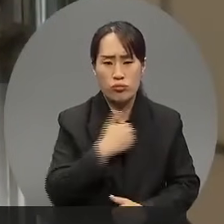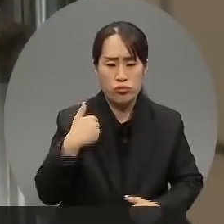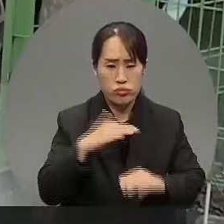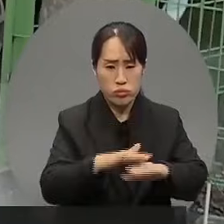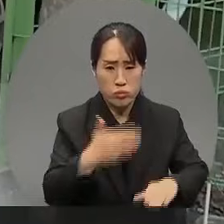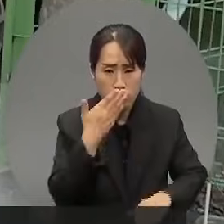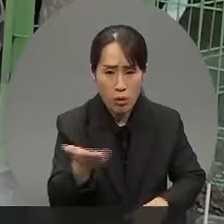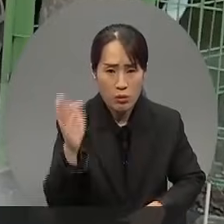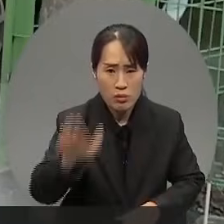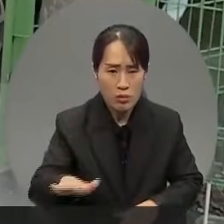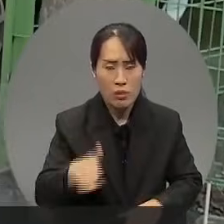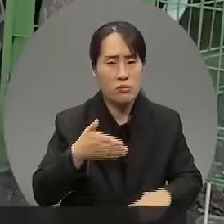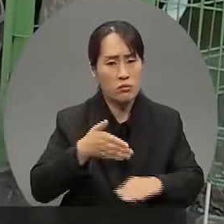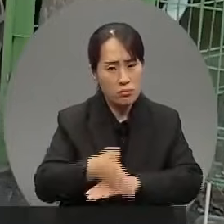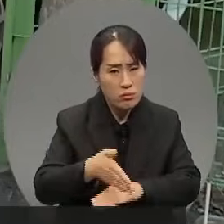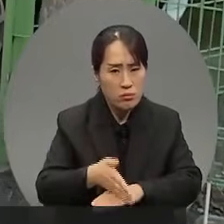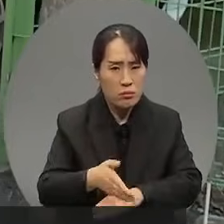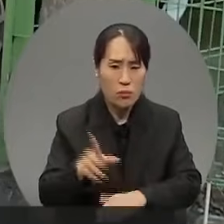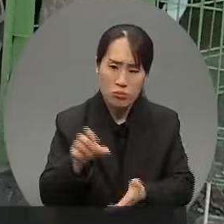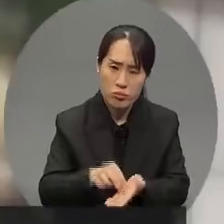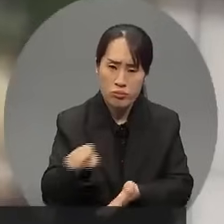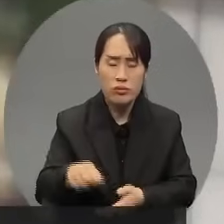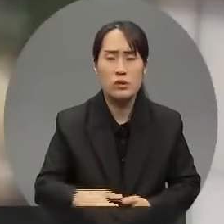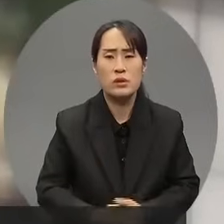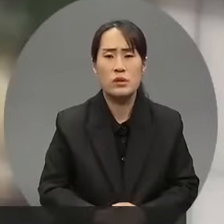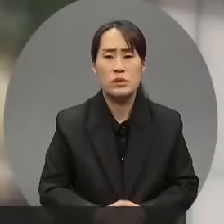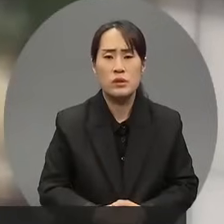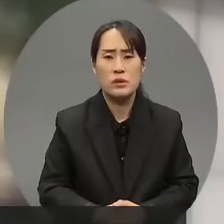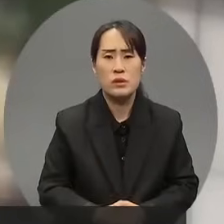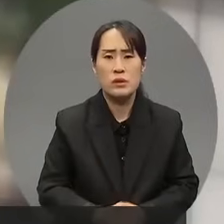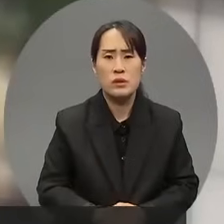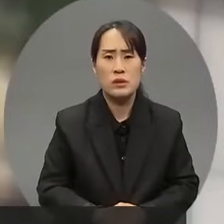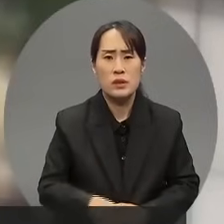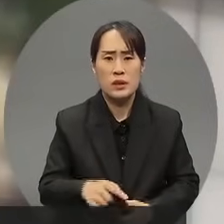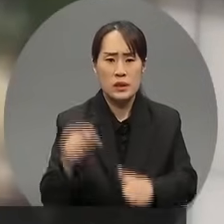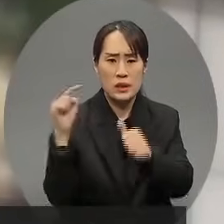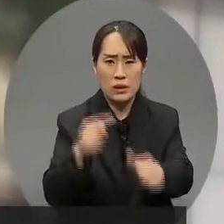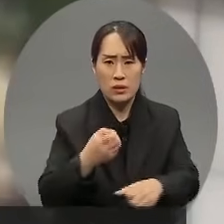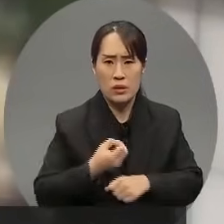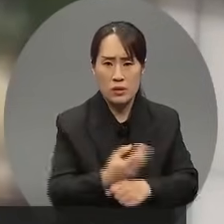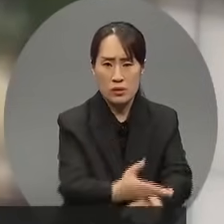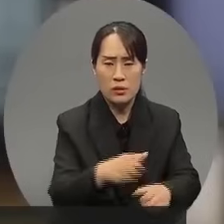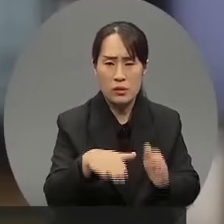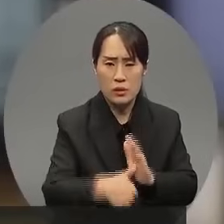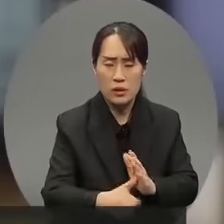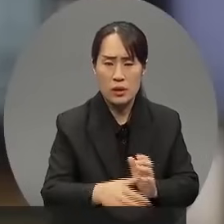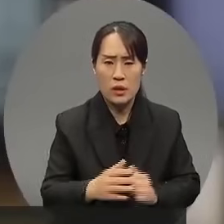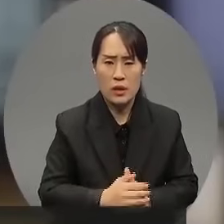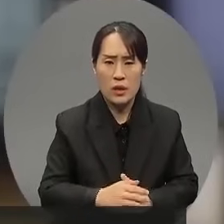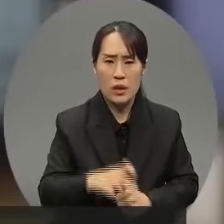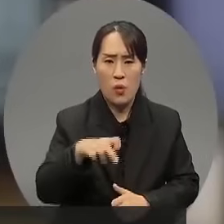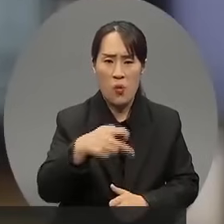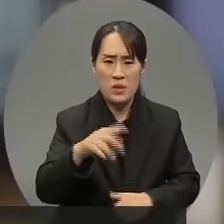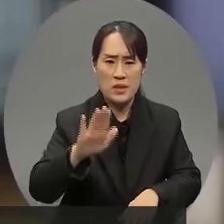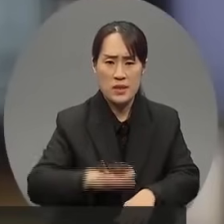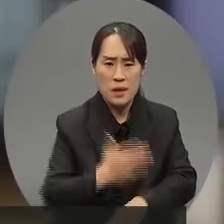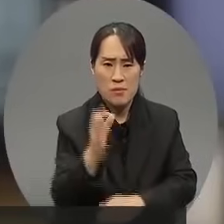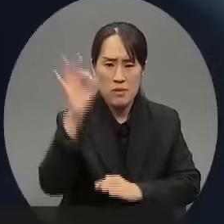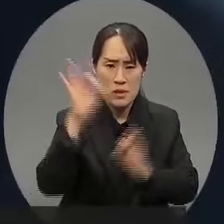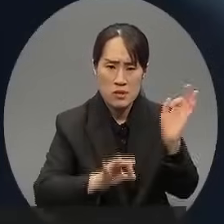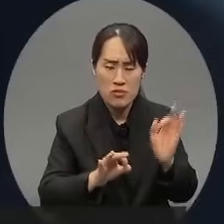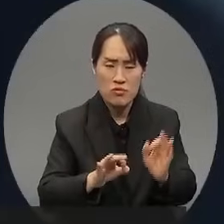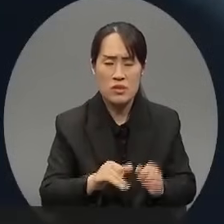대처할 시간이 있었다고 판단했습니다 무엇보다 지령 전달 과정에서 위험 코드를 잘못 분류한 데부터